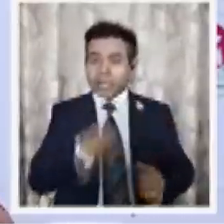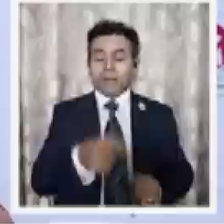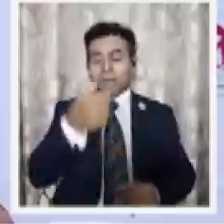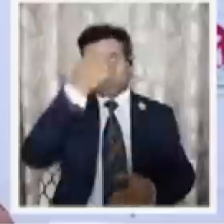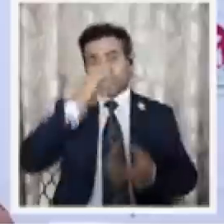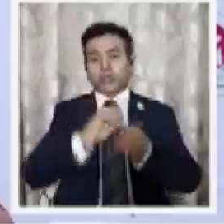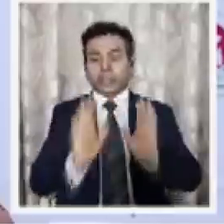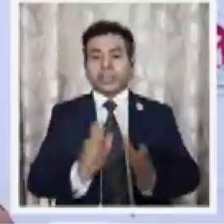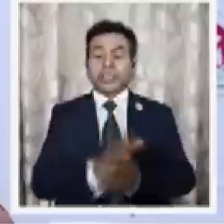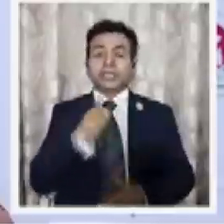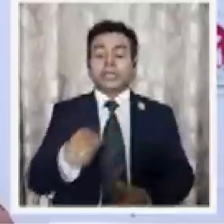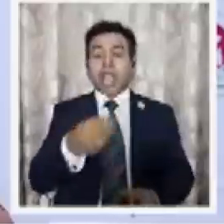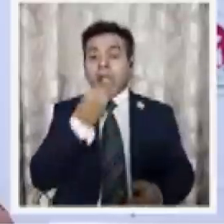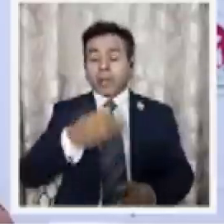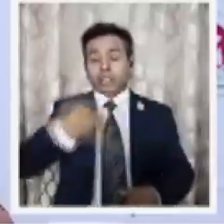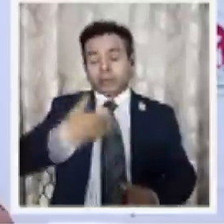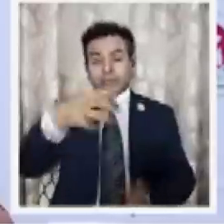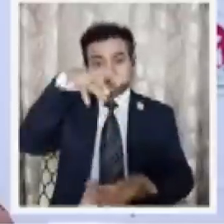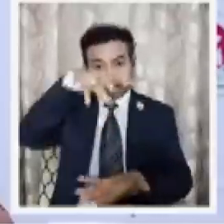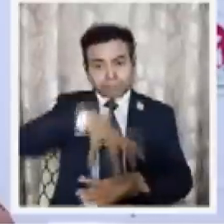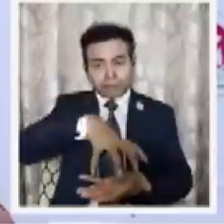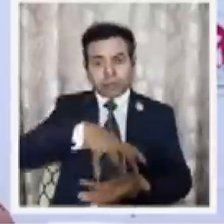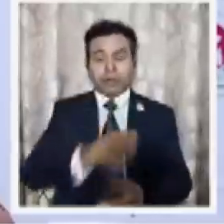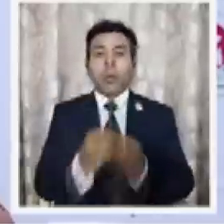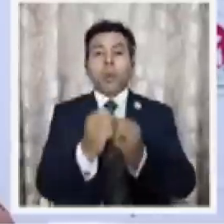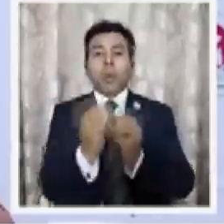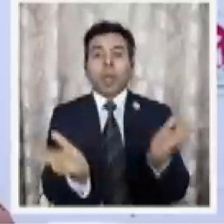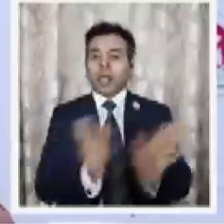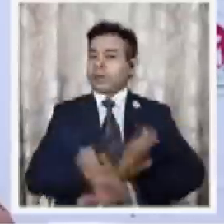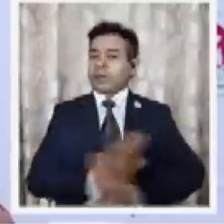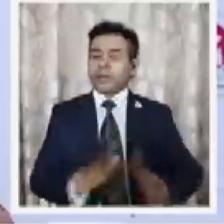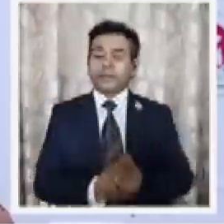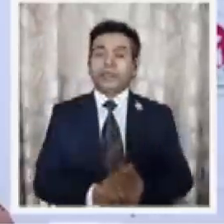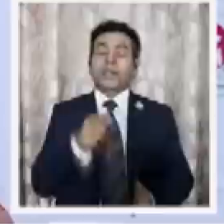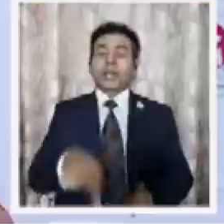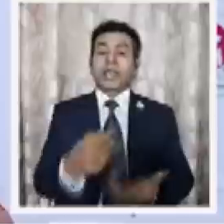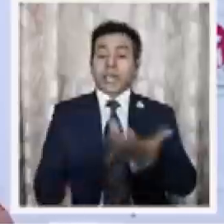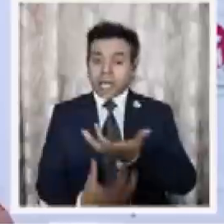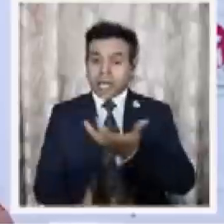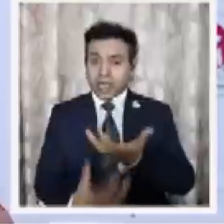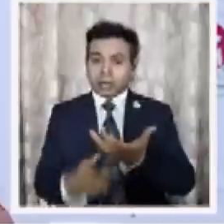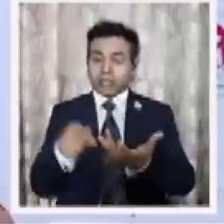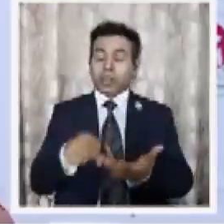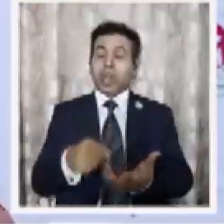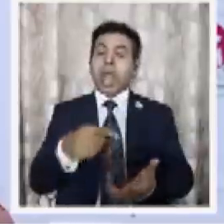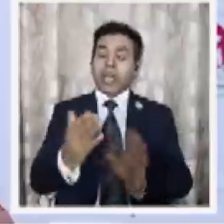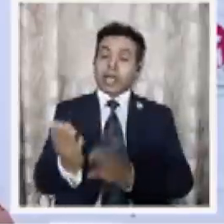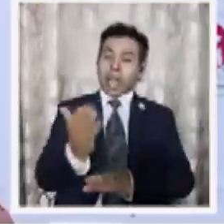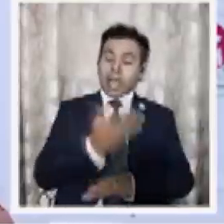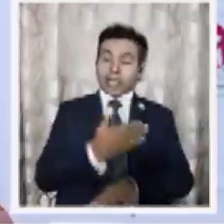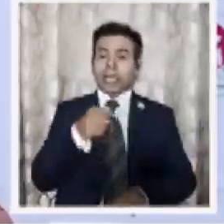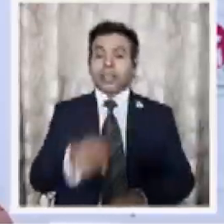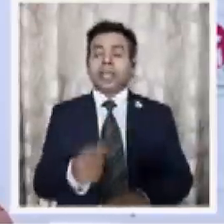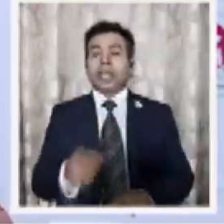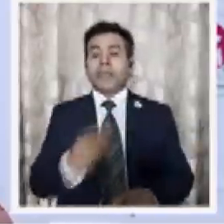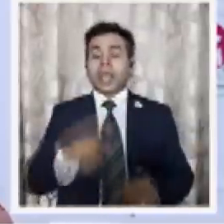ঢেকে রাখবেন এবং বাসি খাবার খাবেন না। রান্না করার আগে এবং খাবারের আগে অবশ্যই সাবান দিয়ে ভালো করে হাত